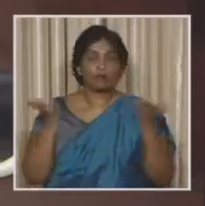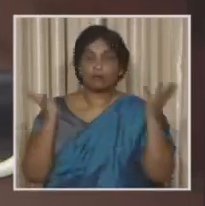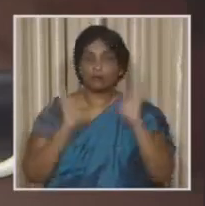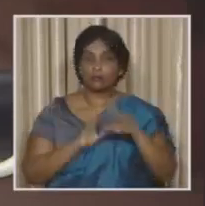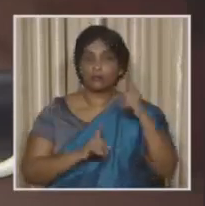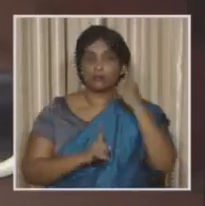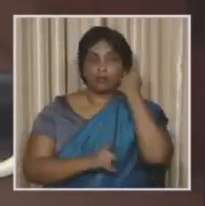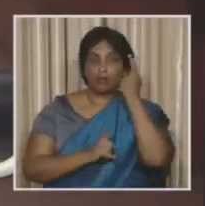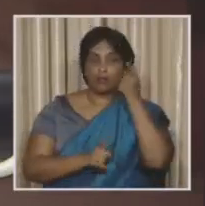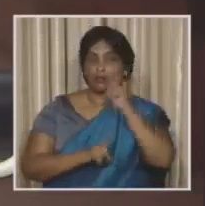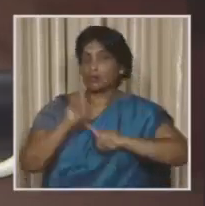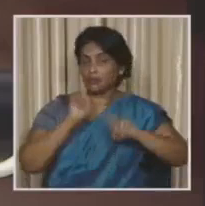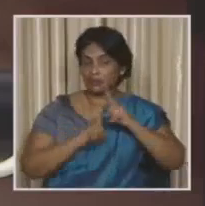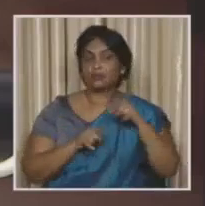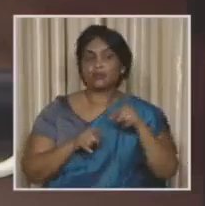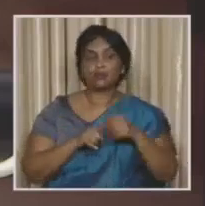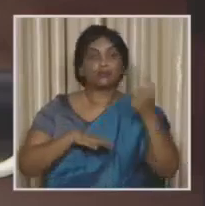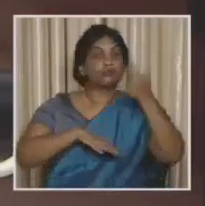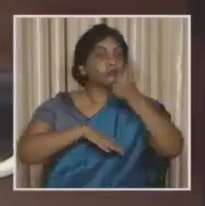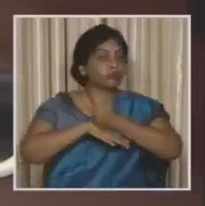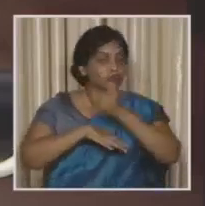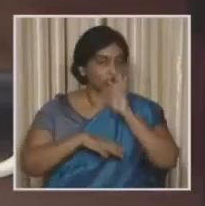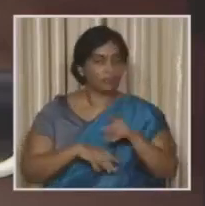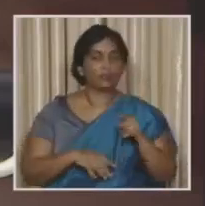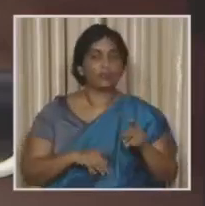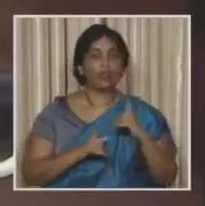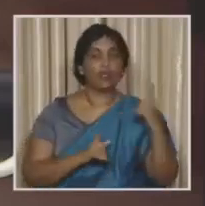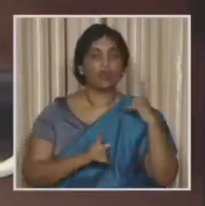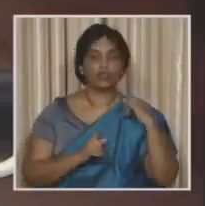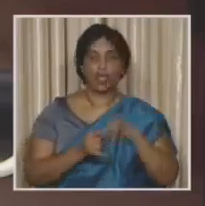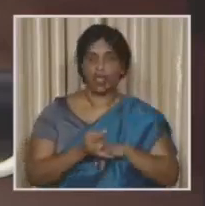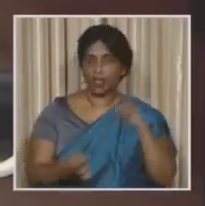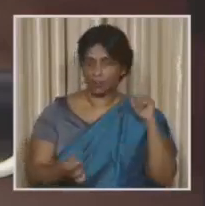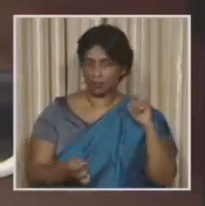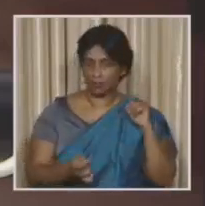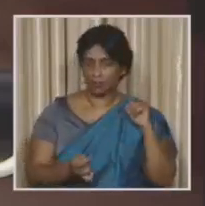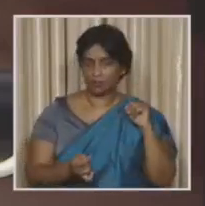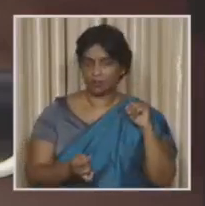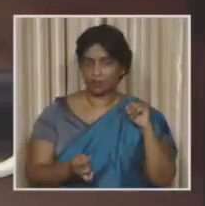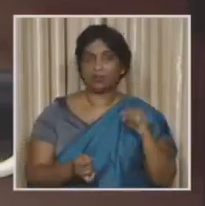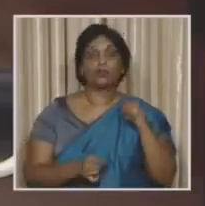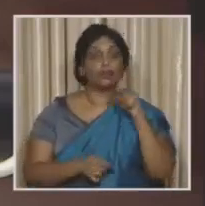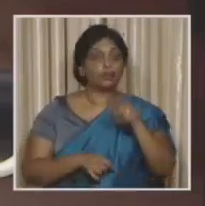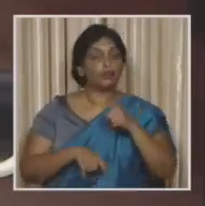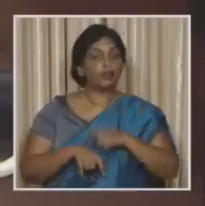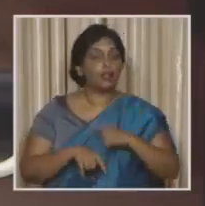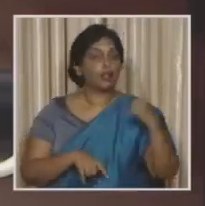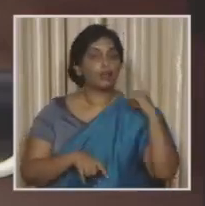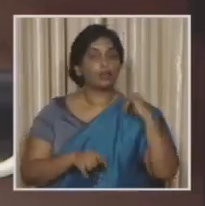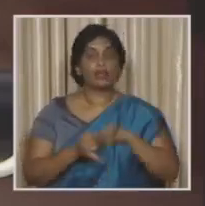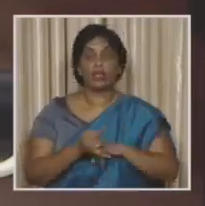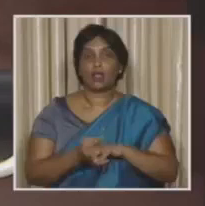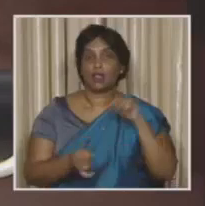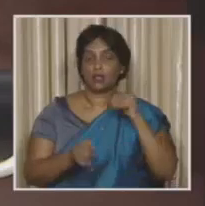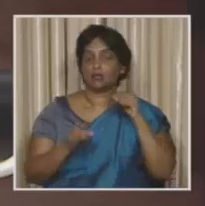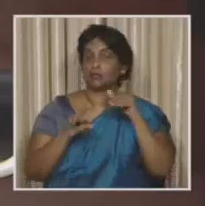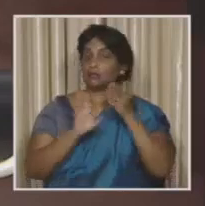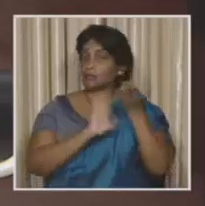බුද්ධි සමාලෝචන රැස්වීමේ මුලසුන දරන්නේ ආරක්ෂක ලේකම්වරය. ඒ වෙලාවේදී ආරක්ෂක ලේකම්වරය හැටියට